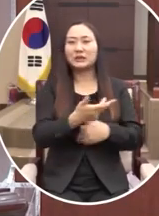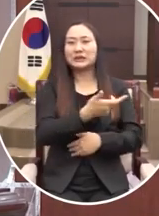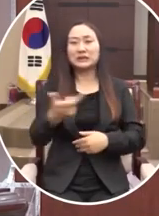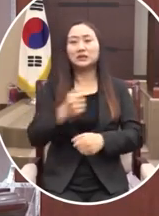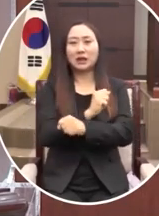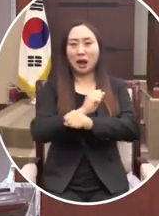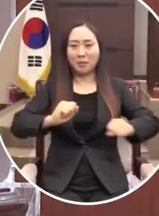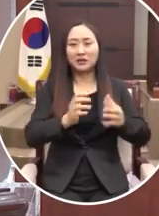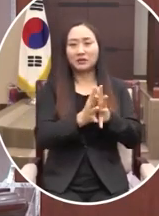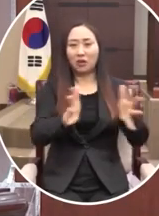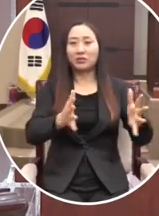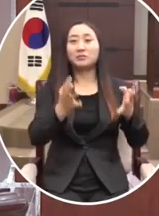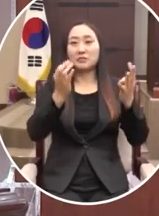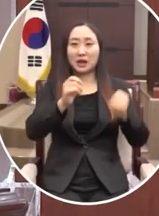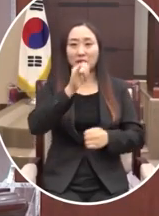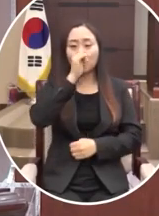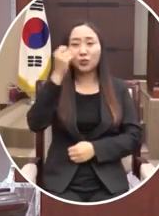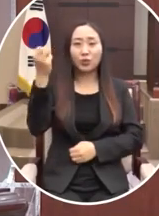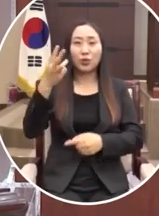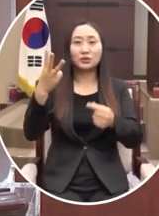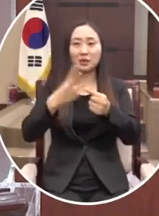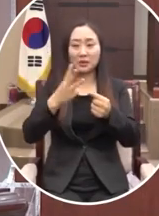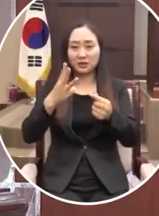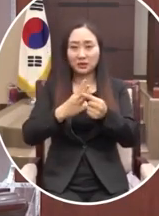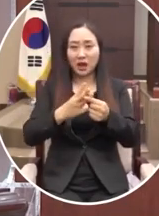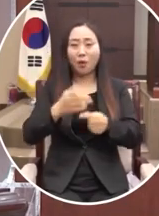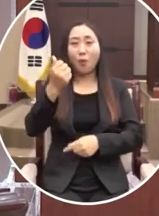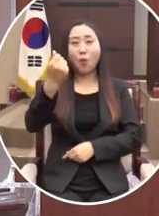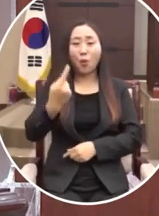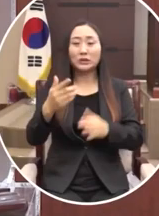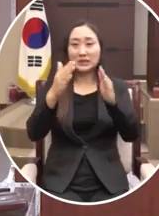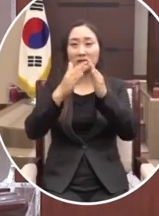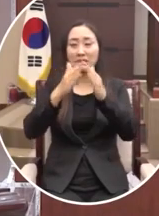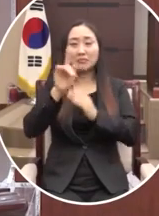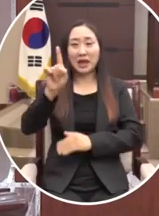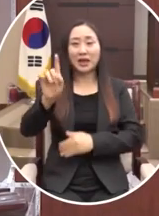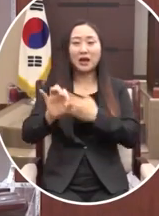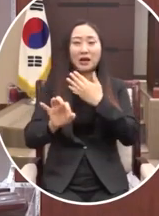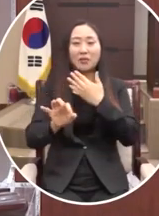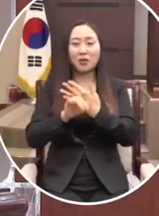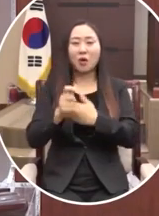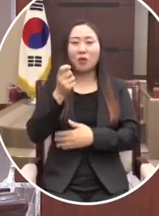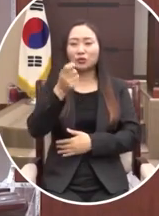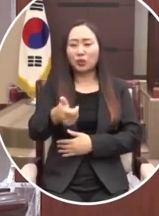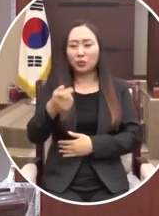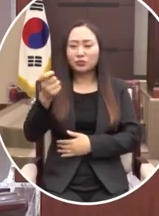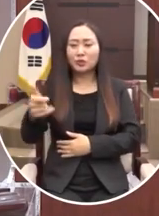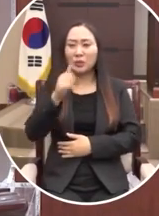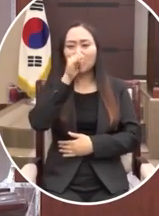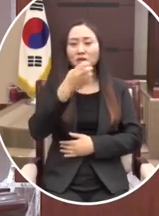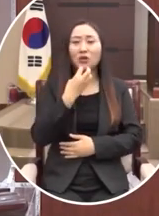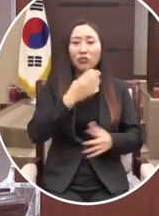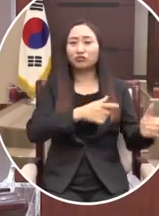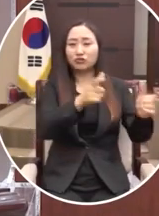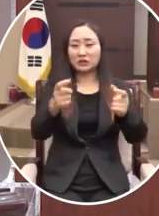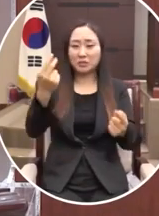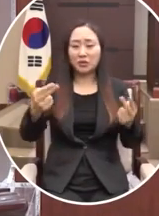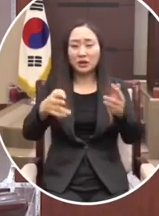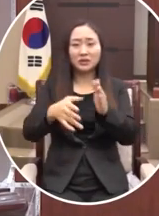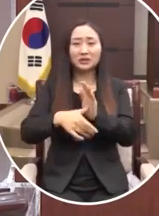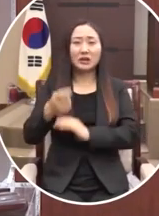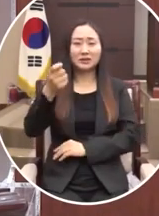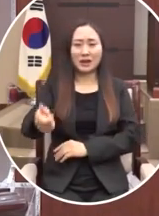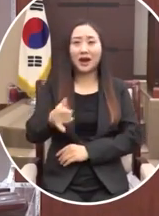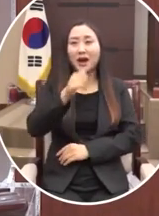셋째, 공동주택의 호별 평균 전용 면적은 서울시 자치구 중 가장 작은 것으로 나타나며,